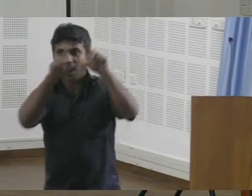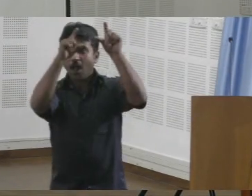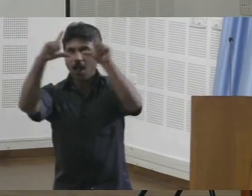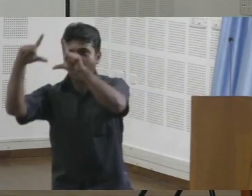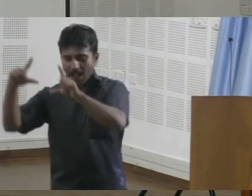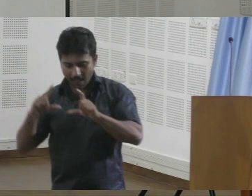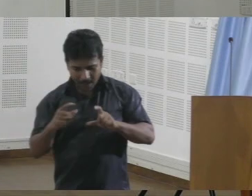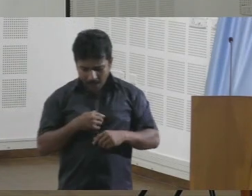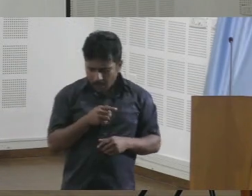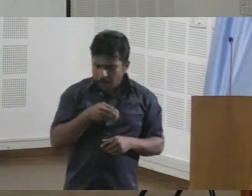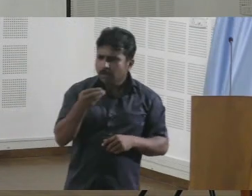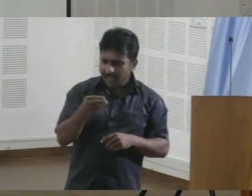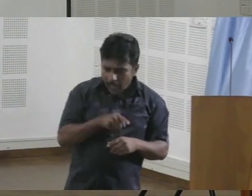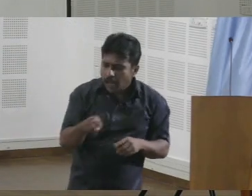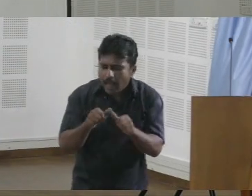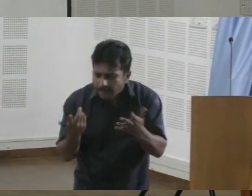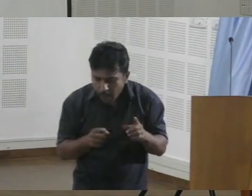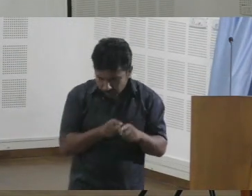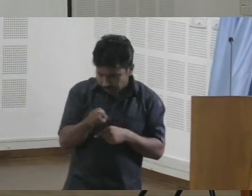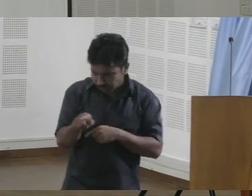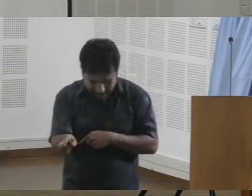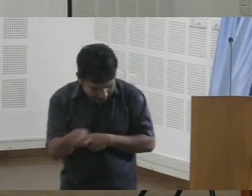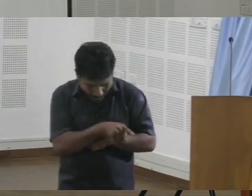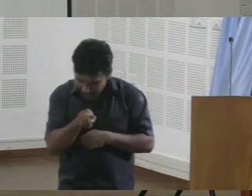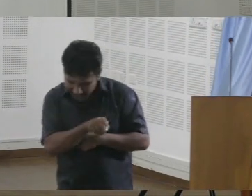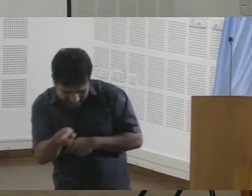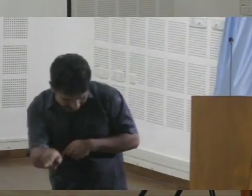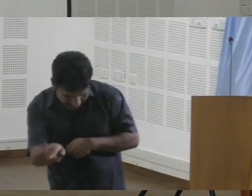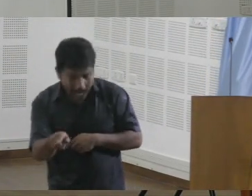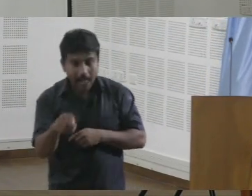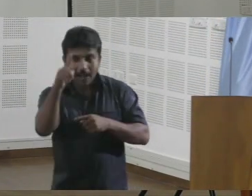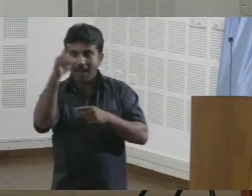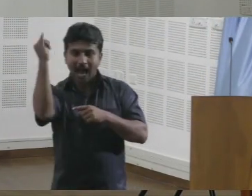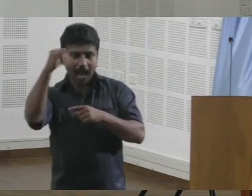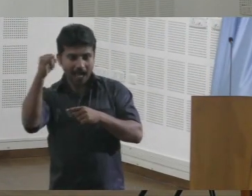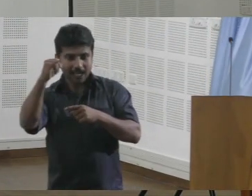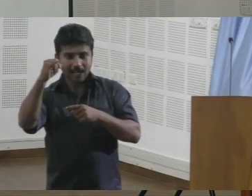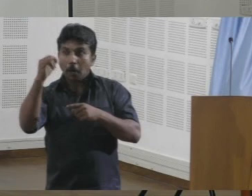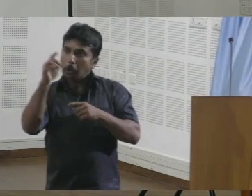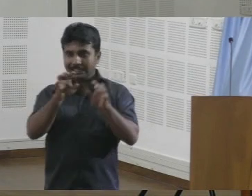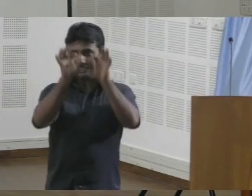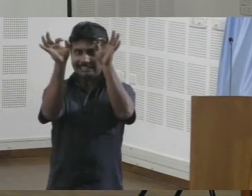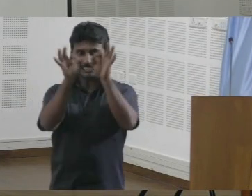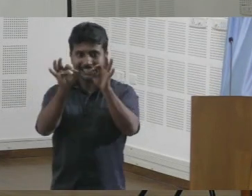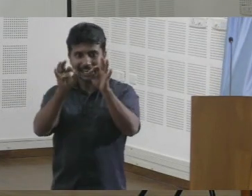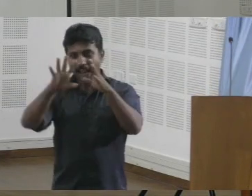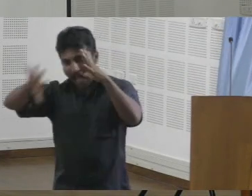ഓഫ് ആൽഫബറ്റ്സ് കൂട്ടി അവൻ അതുമായിട്ട് കംഫർട്ടബിളായി എന്ന് തോന്നിയപ്പോൾ പിന്നെ ഞാൻ ലാപ്ടോപ്പിലേക്ക്